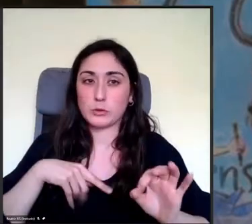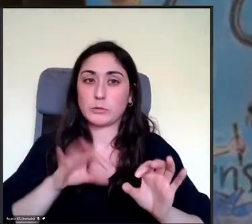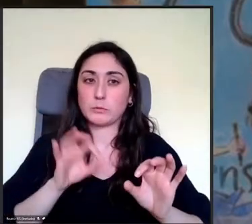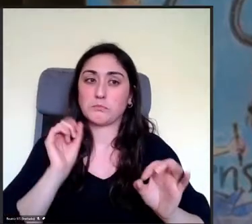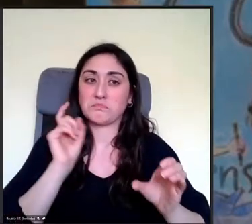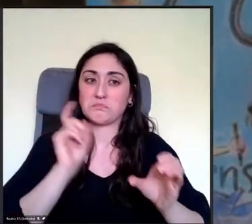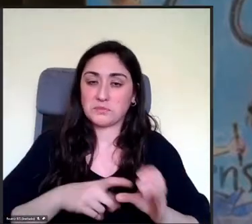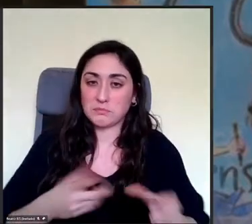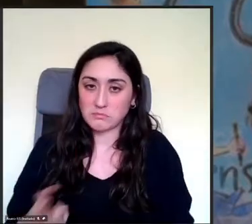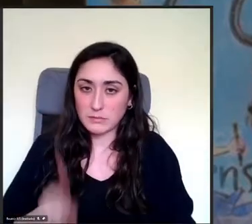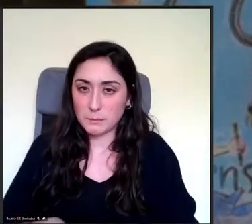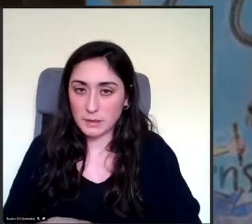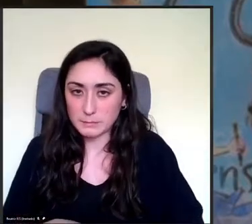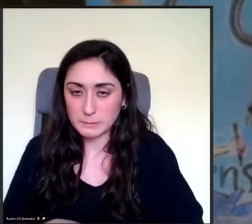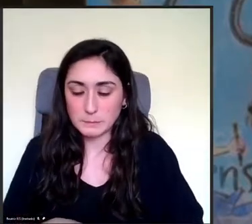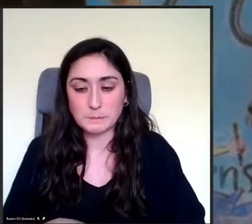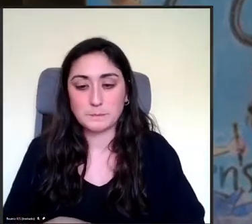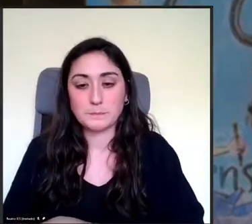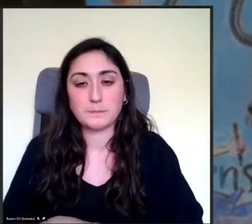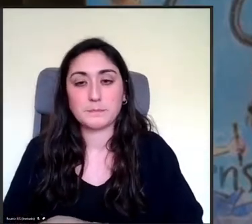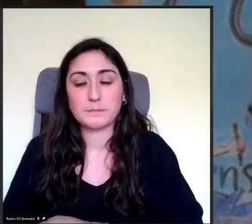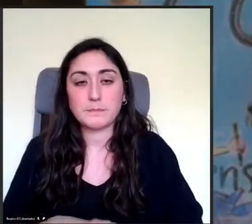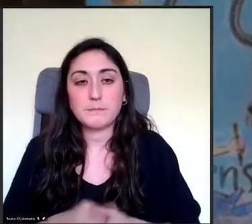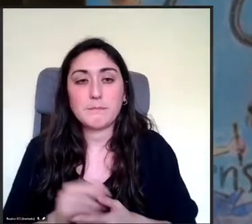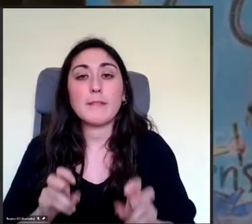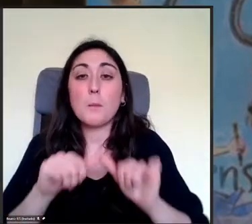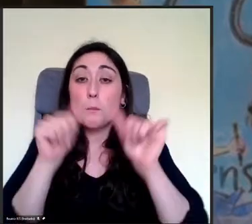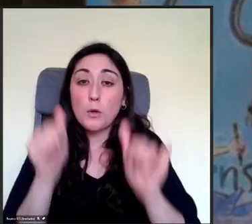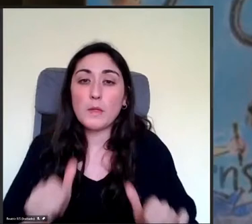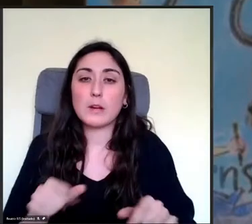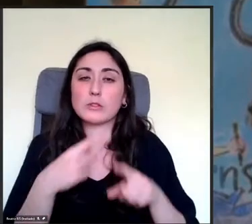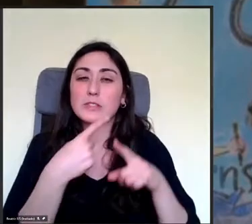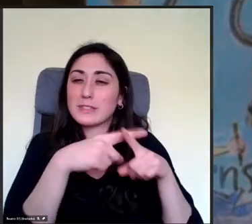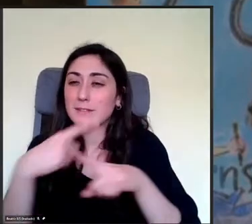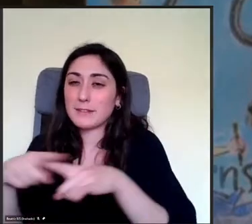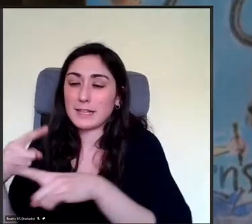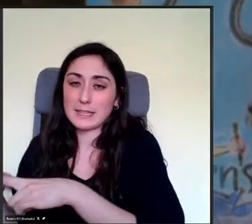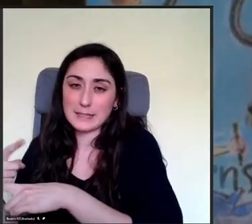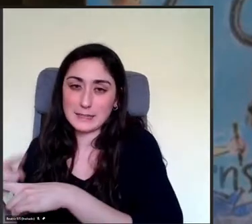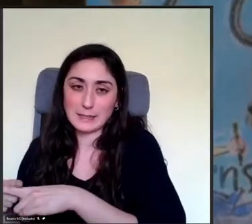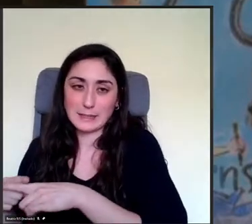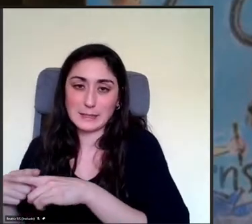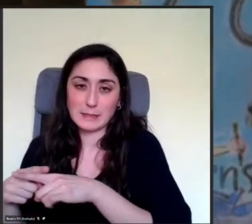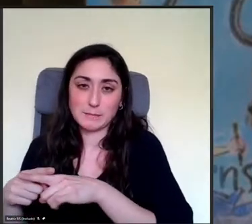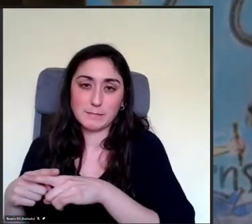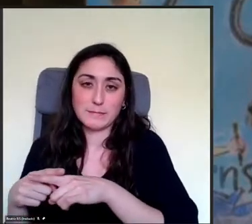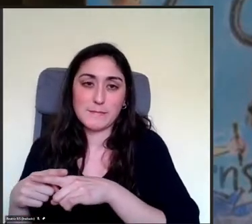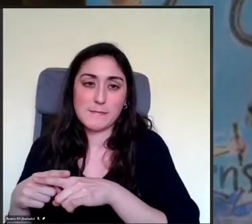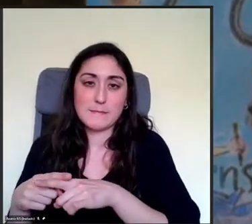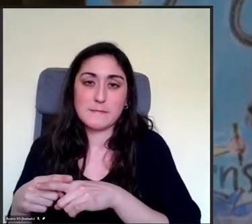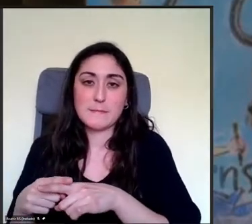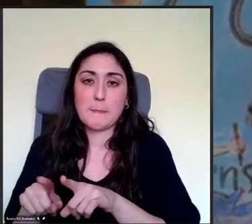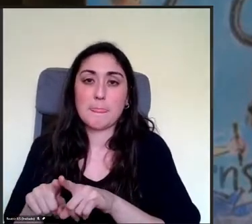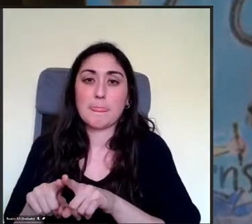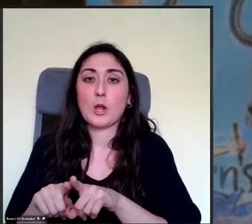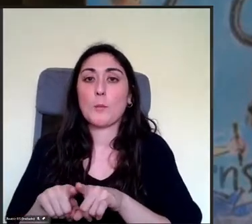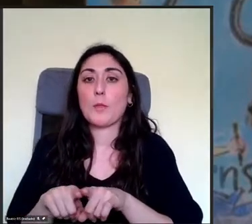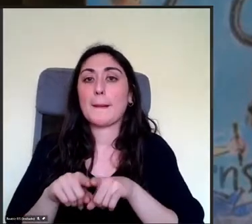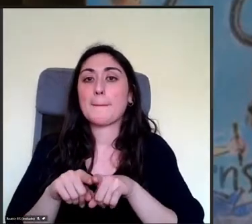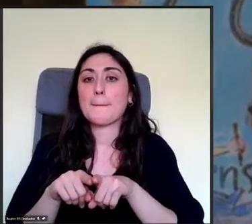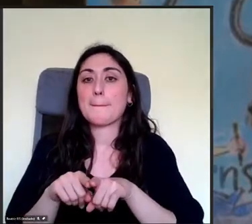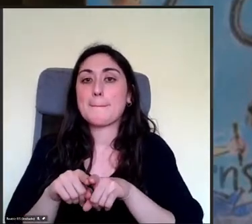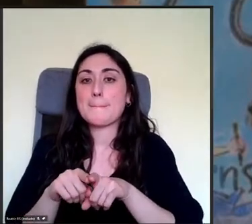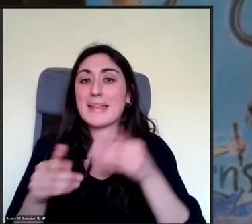zones desenvolupades i els models són molt diferents de l'empoderament o de les iniciatives d'emprenedoria que